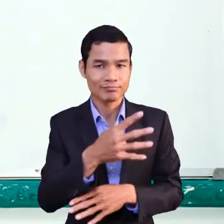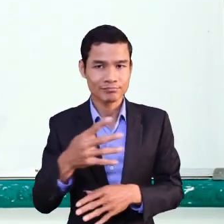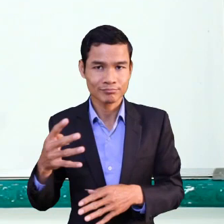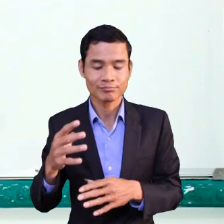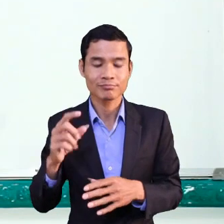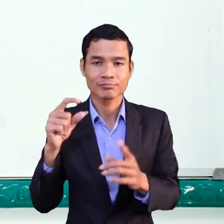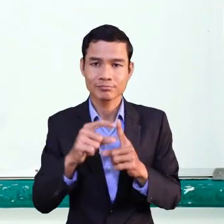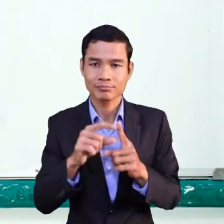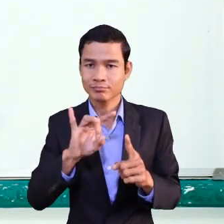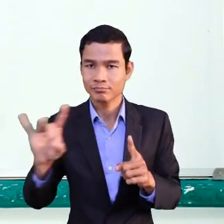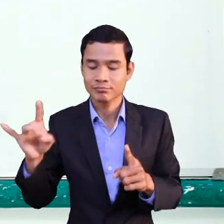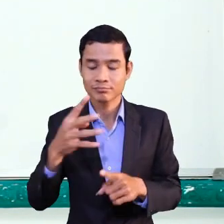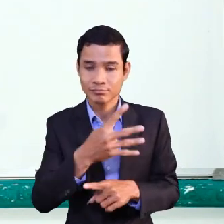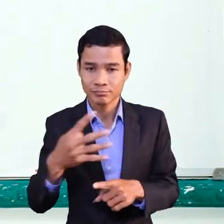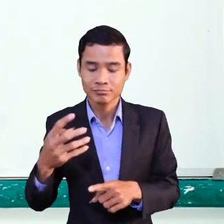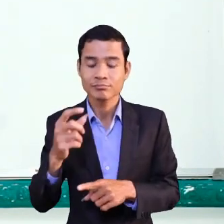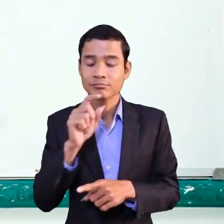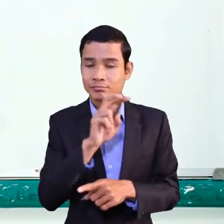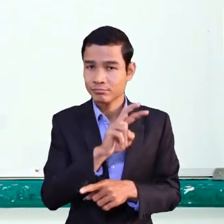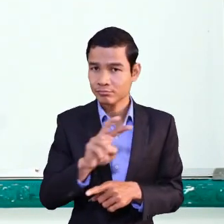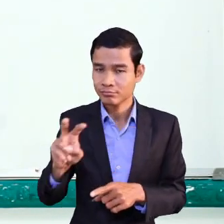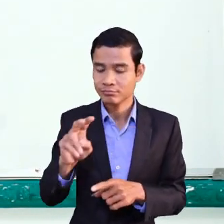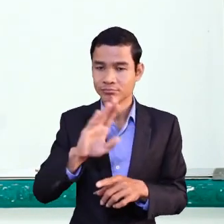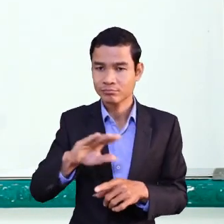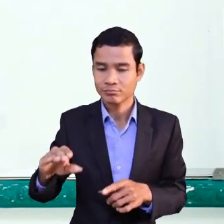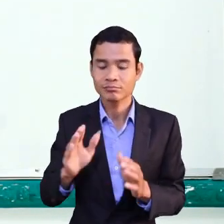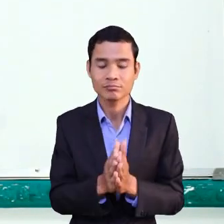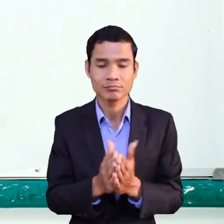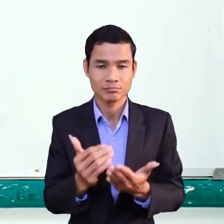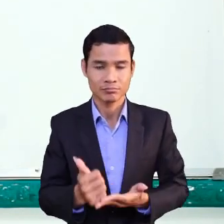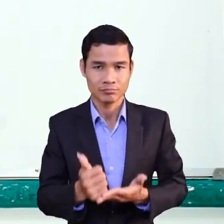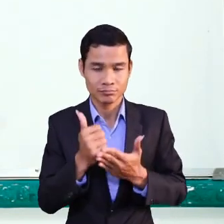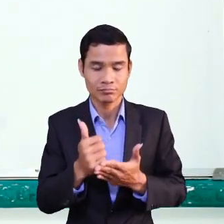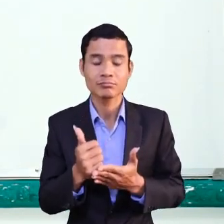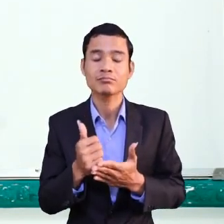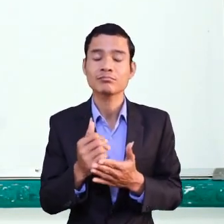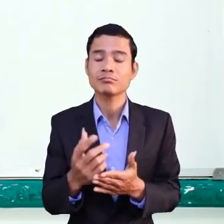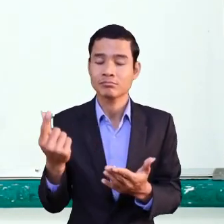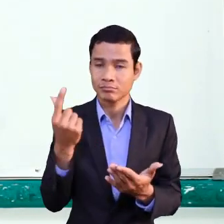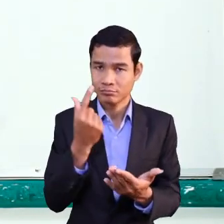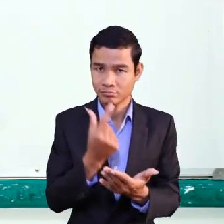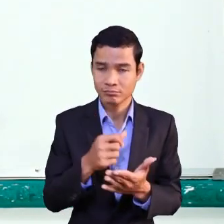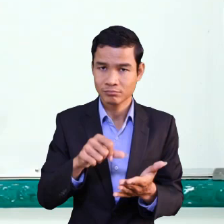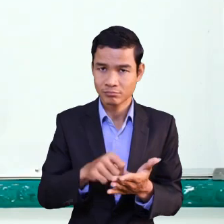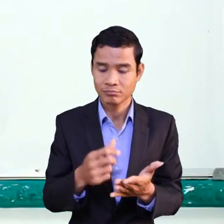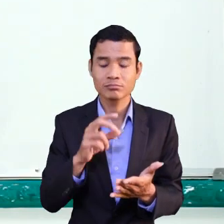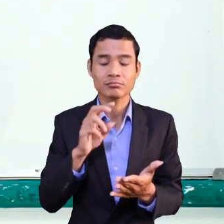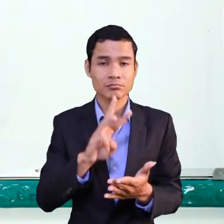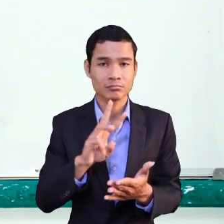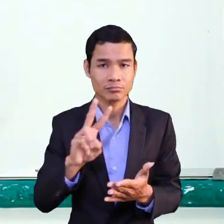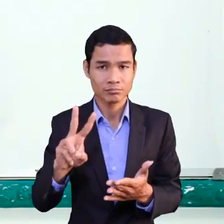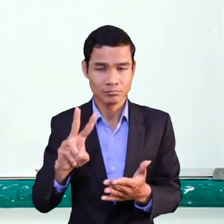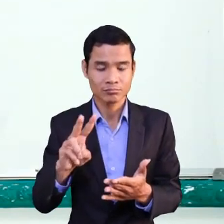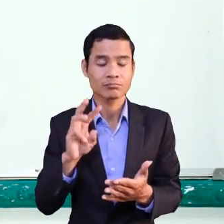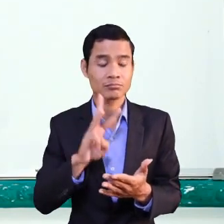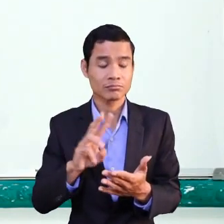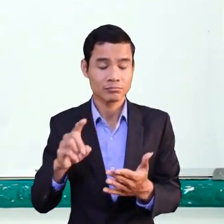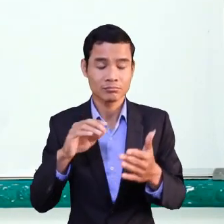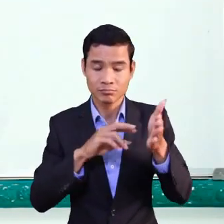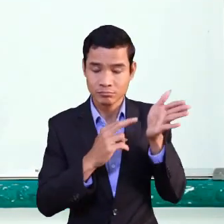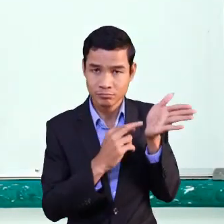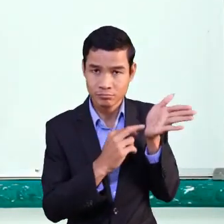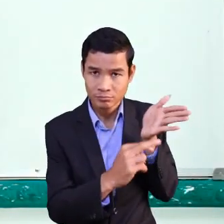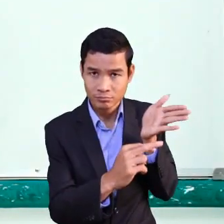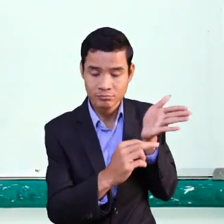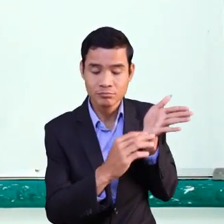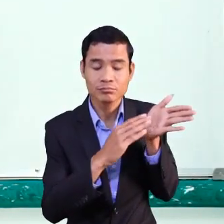កូនកូនដែលមានសិភៅចំនួនចាកូនបើកសិភៅកូននៅទំព័រដដែលណាចាកូនបើកជួខាងក្រោមណាគឺតារា